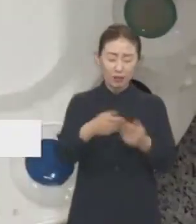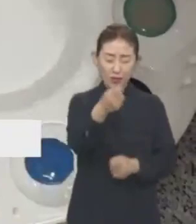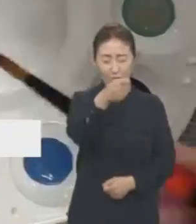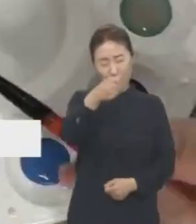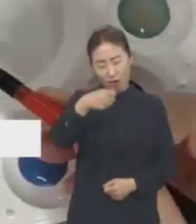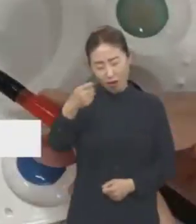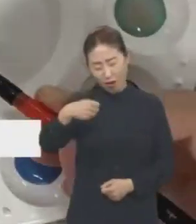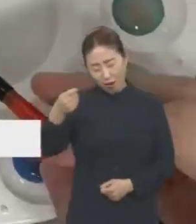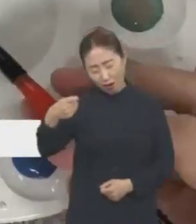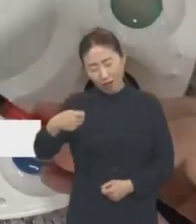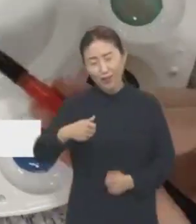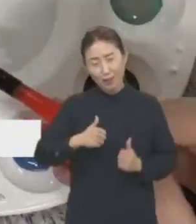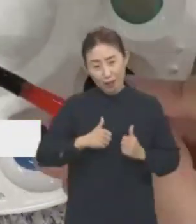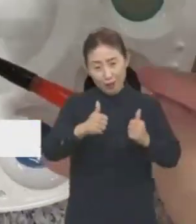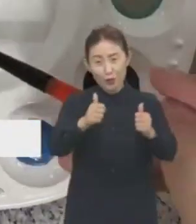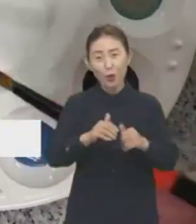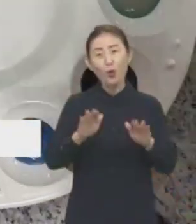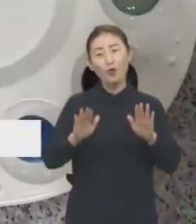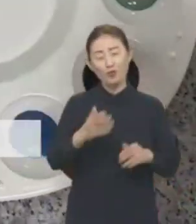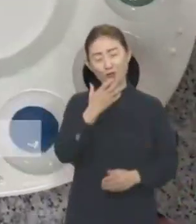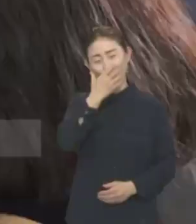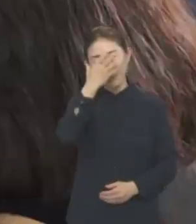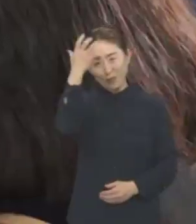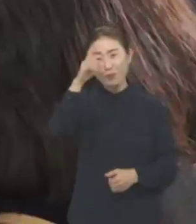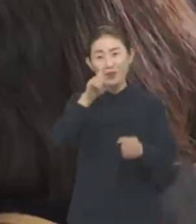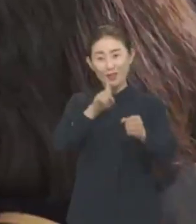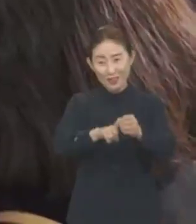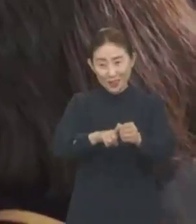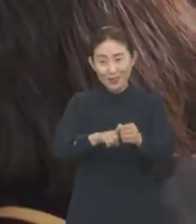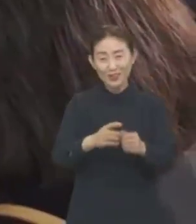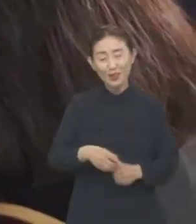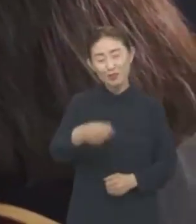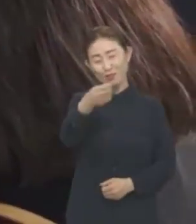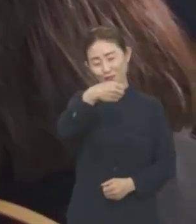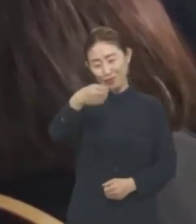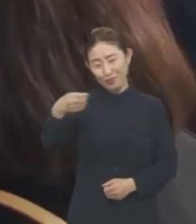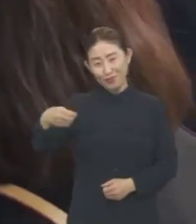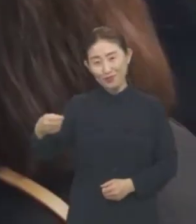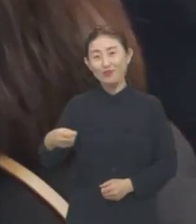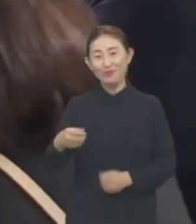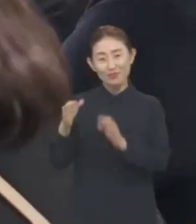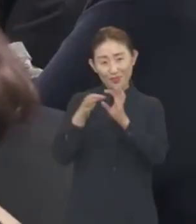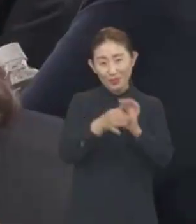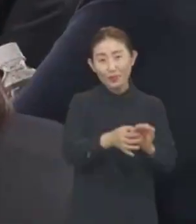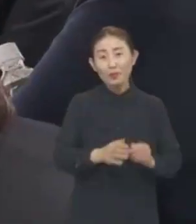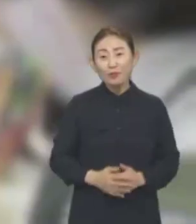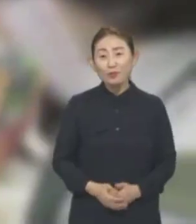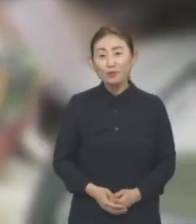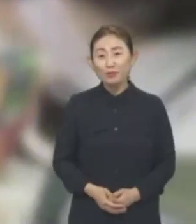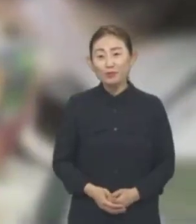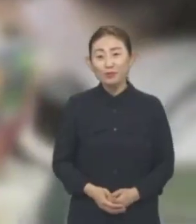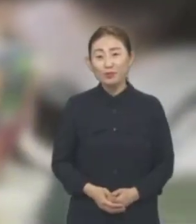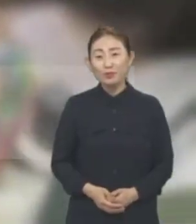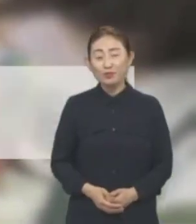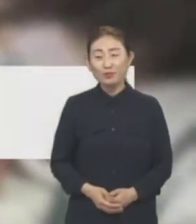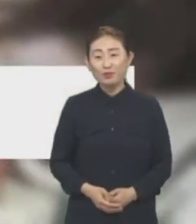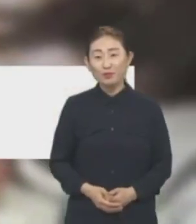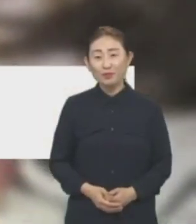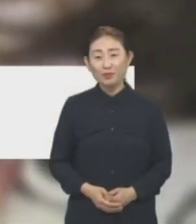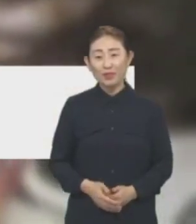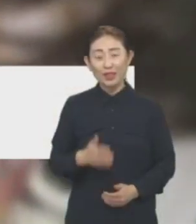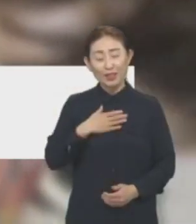그림을 그리는 지우 씨는 오늘도 꿈을 향해 붓펜을 들어올립니다. 꿈은